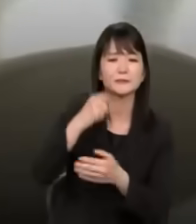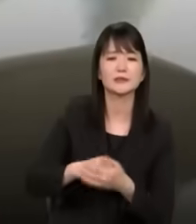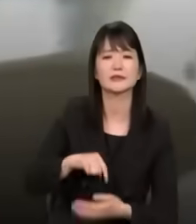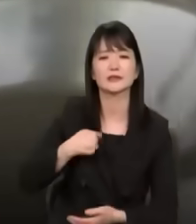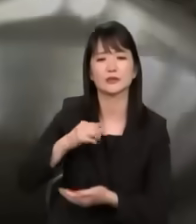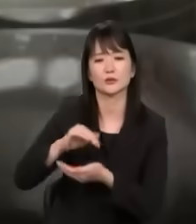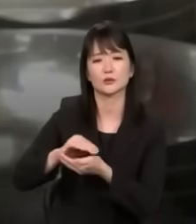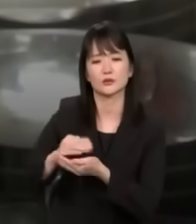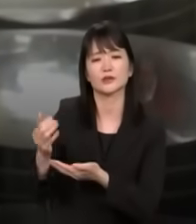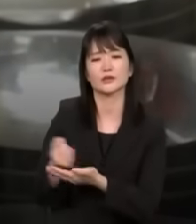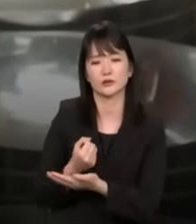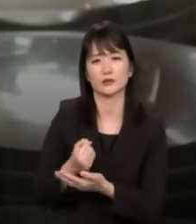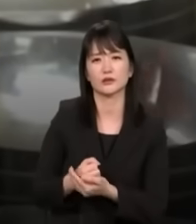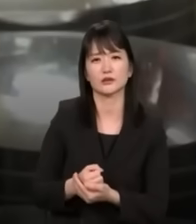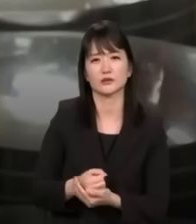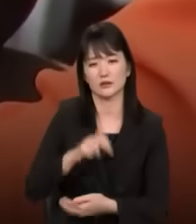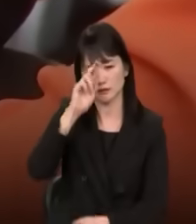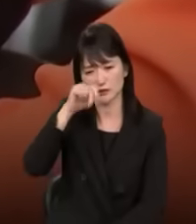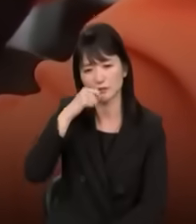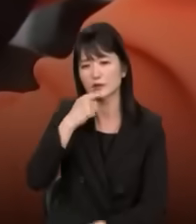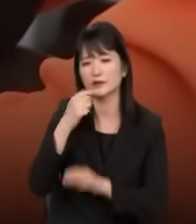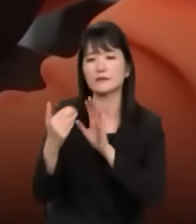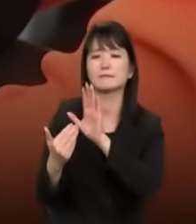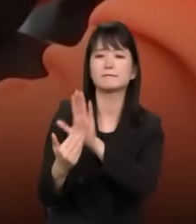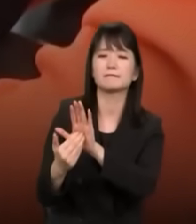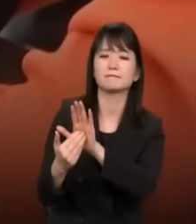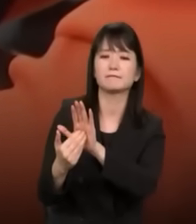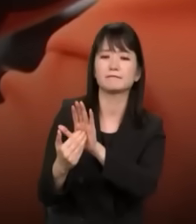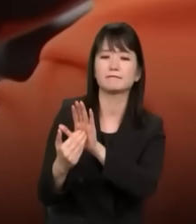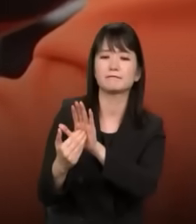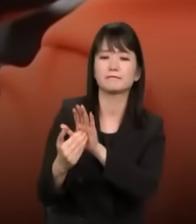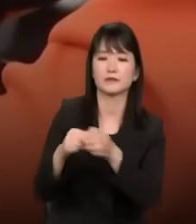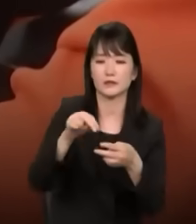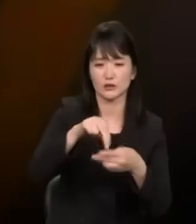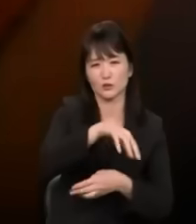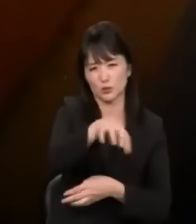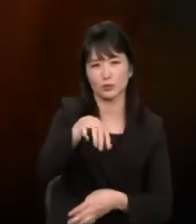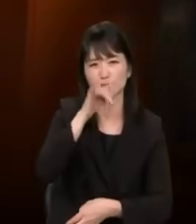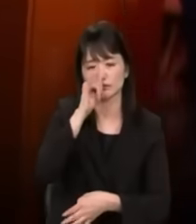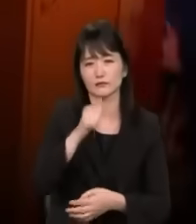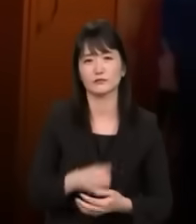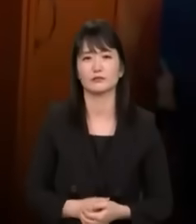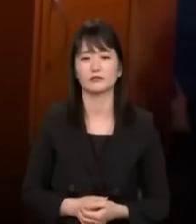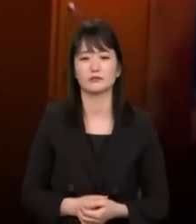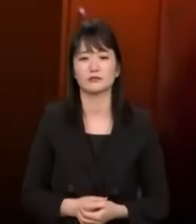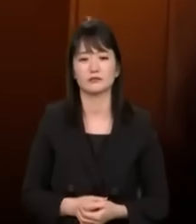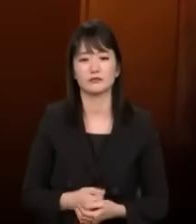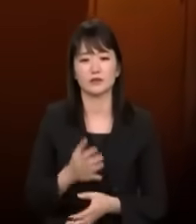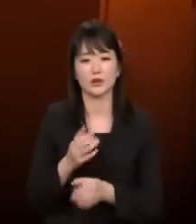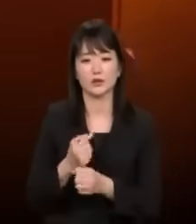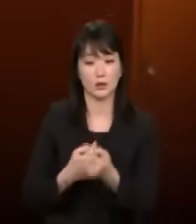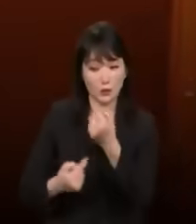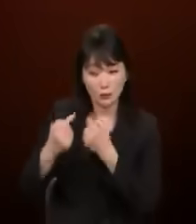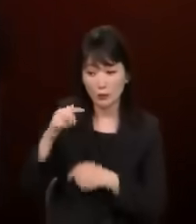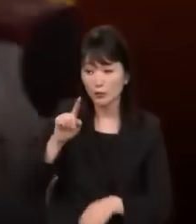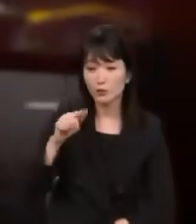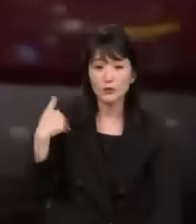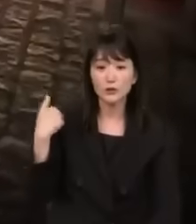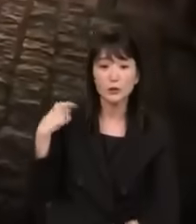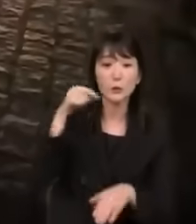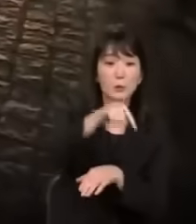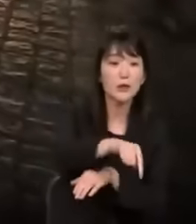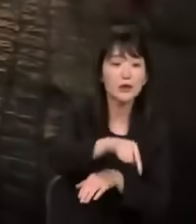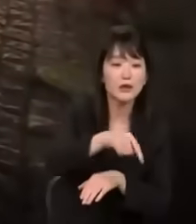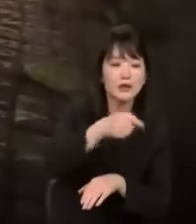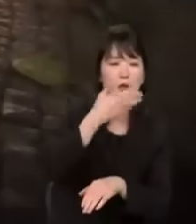도시락을 싸오겠다. 급식 거부를 막 하고 막 그런 센터도 있었어요. 언제 신고가 들어올지 모르니 밖에 나가 사